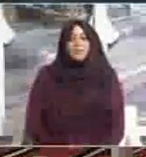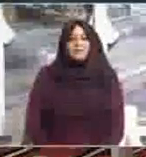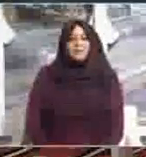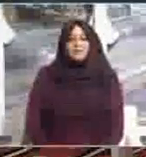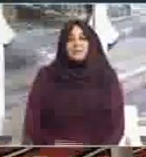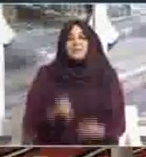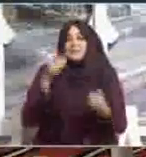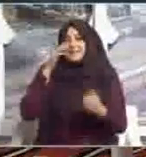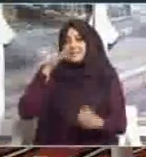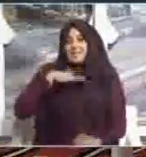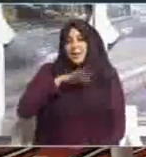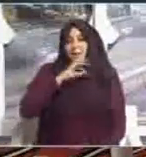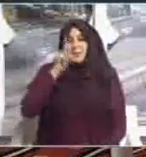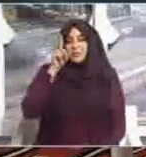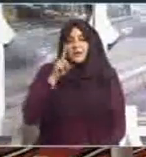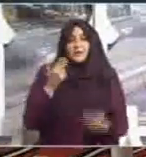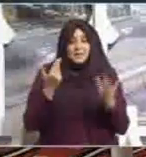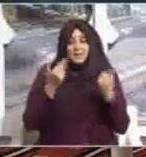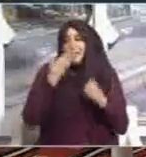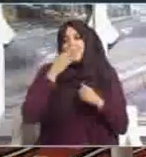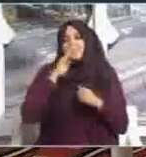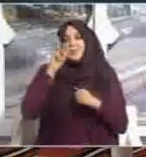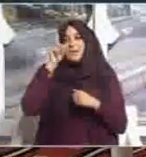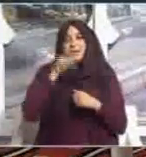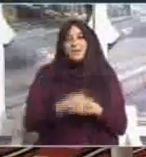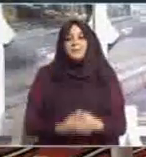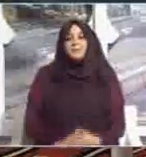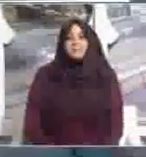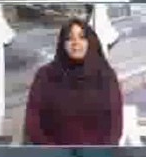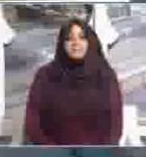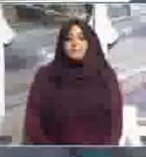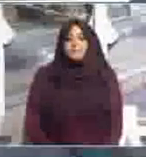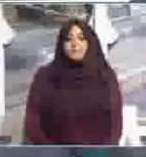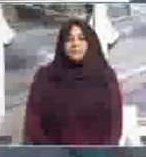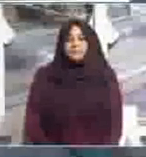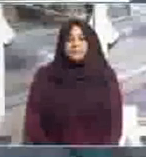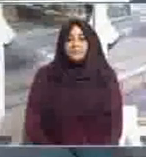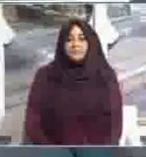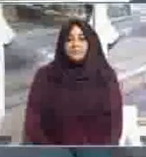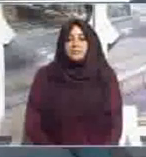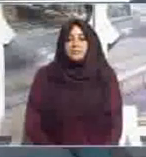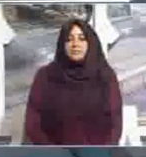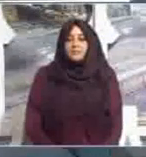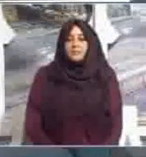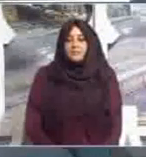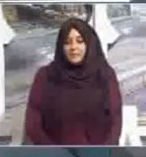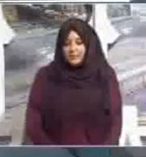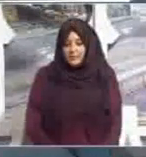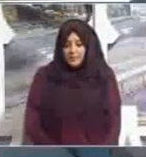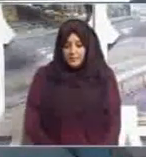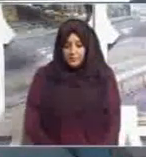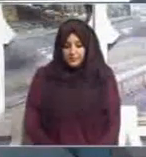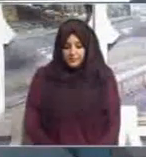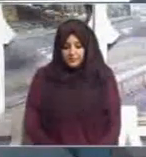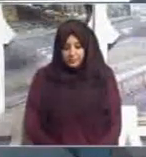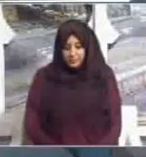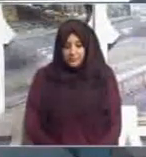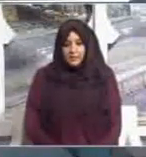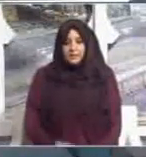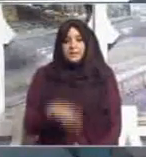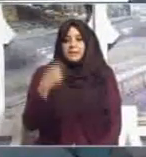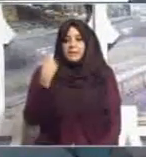لاباس؟ لاباس الله يسترك الحمد لله. تفضل. السؤال هو عندي مرأة